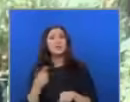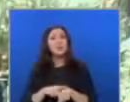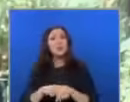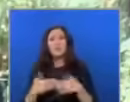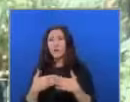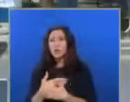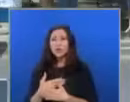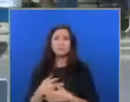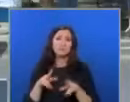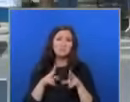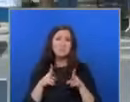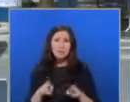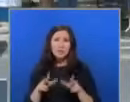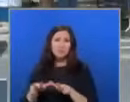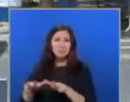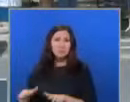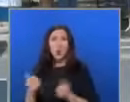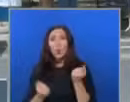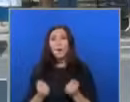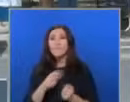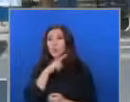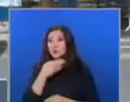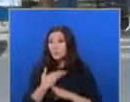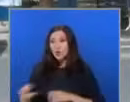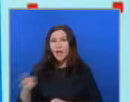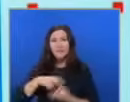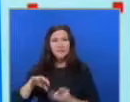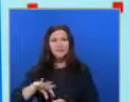Тук коли спират. Полицията все още издирва кръците.